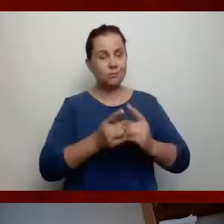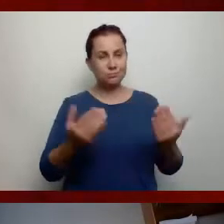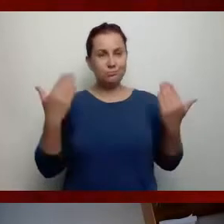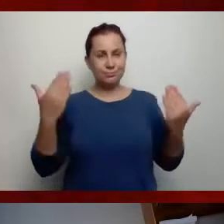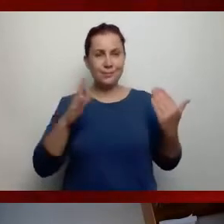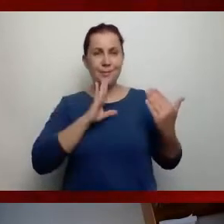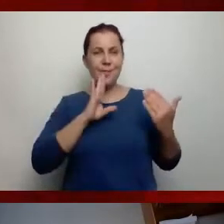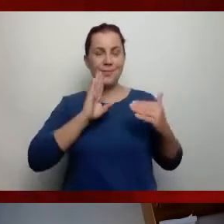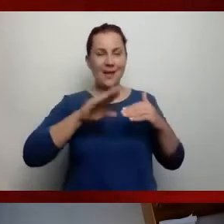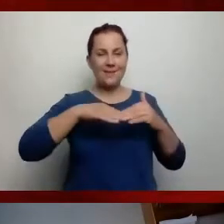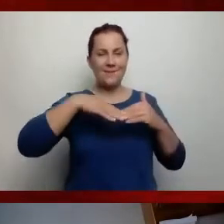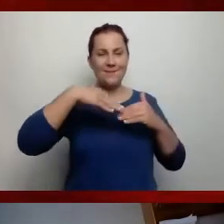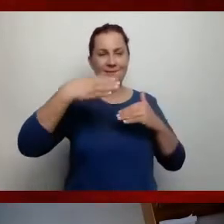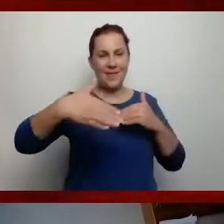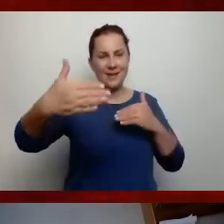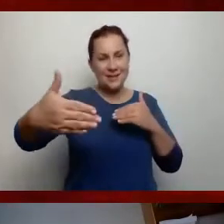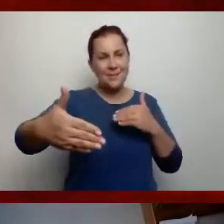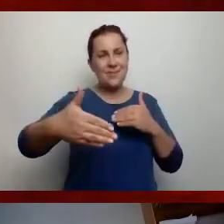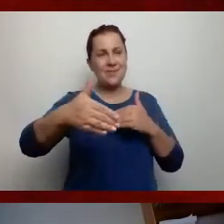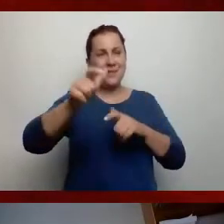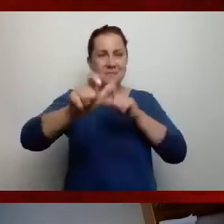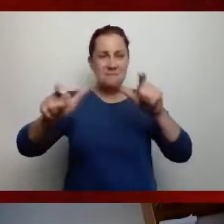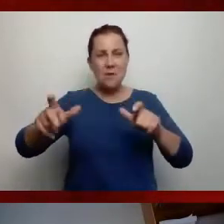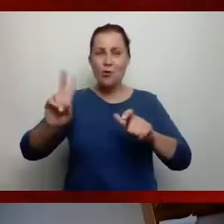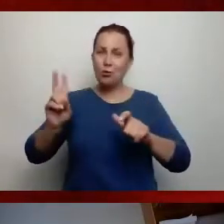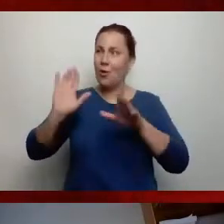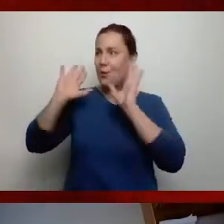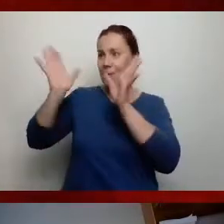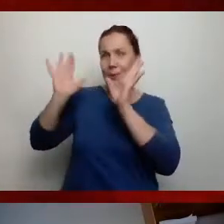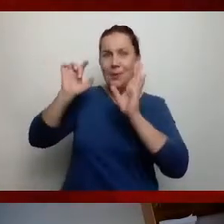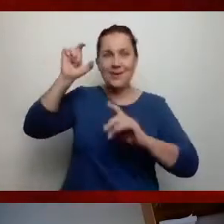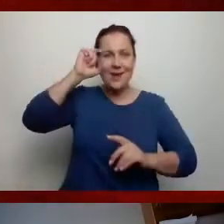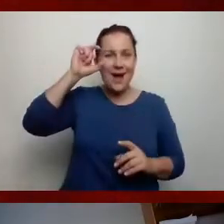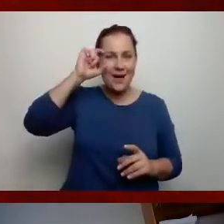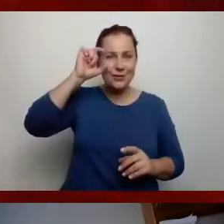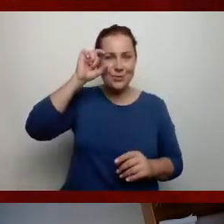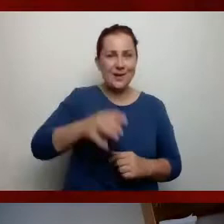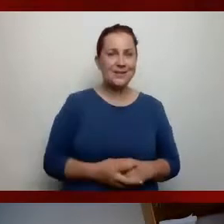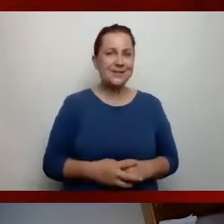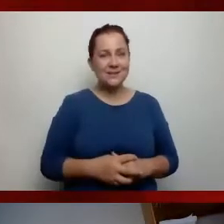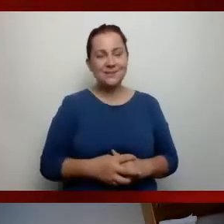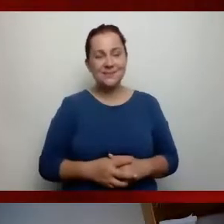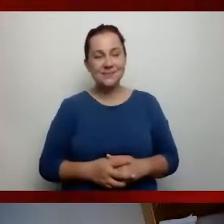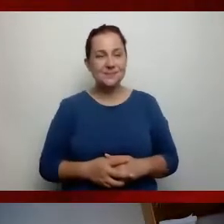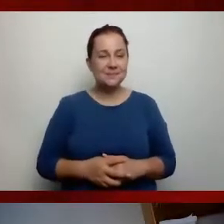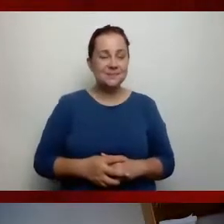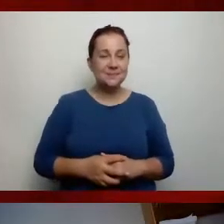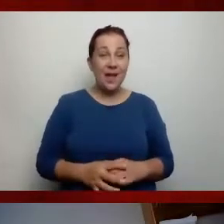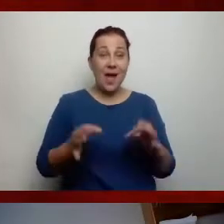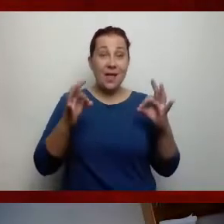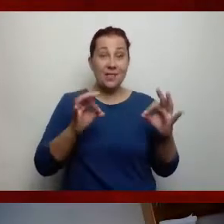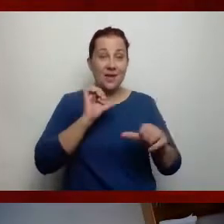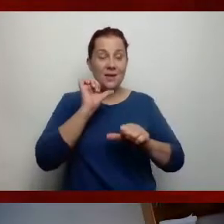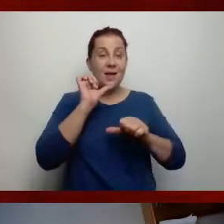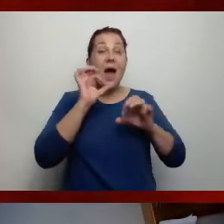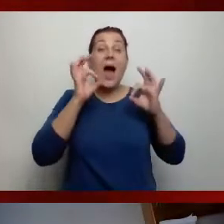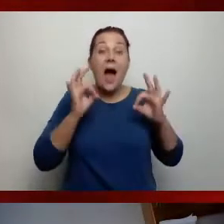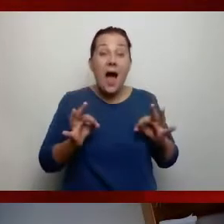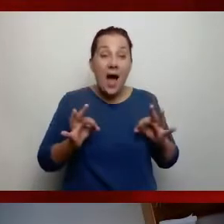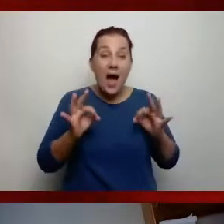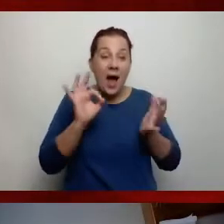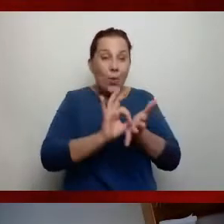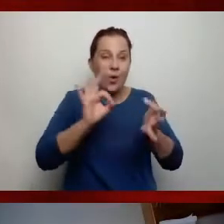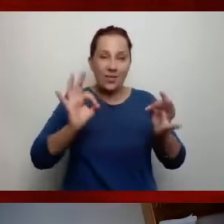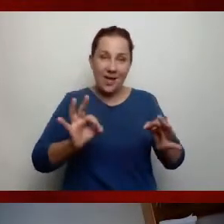kolejnych audycjach występują kolejni dyżurni kaczmarolodzy od Pinka. No w tym roku, w tej audycji będziesz